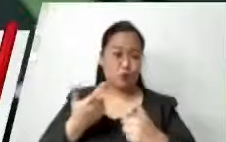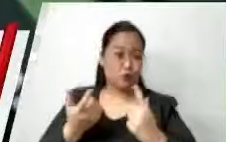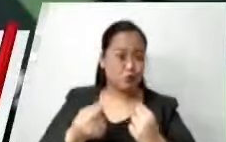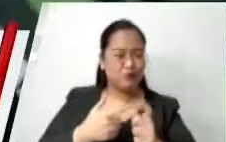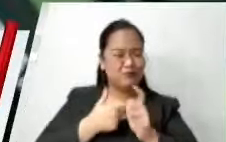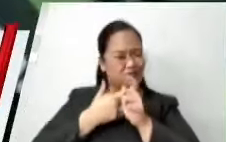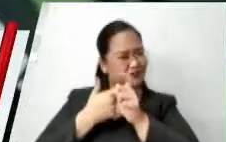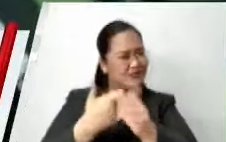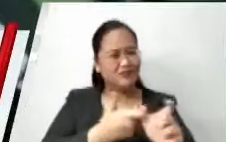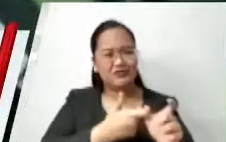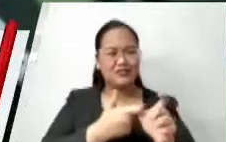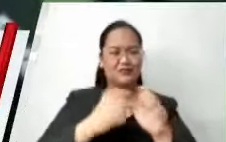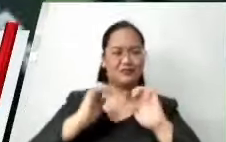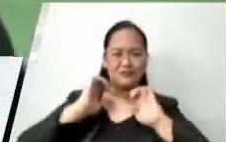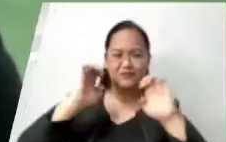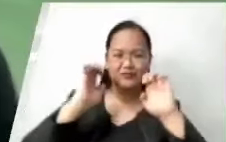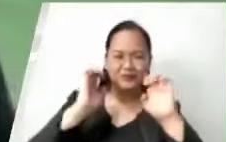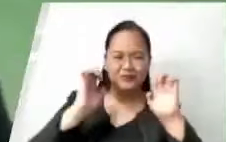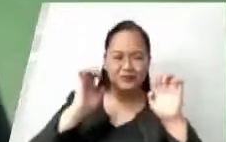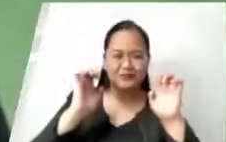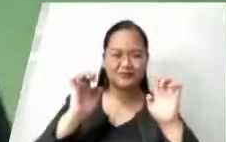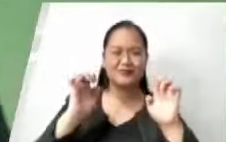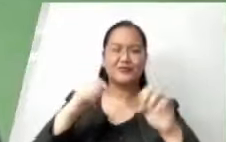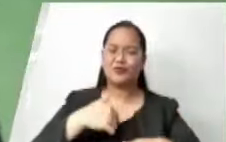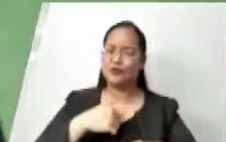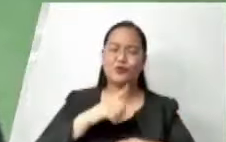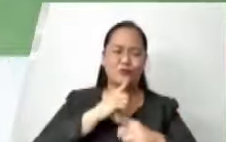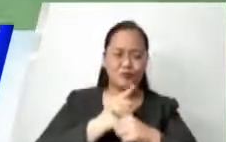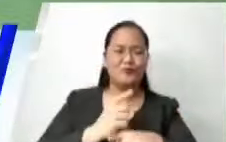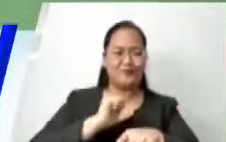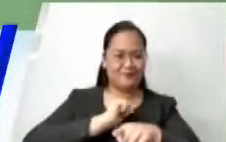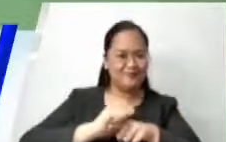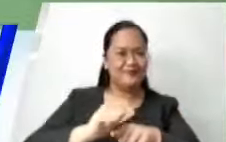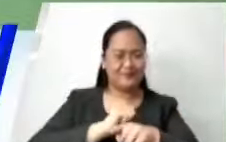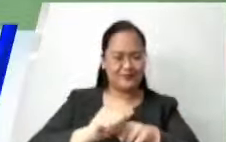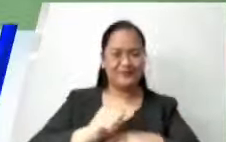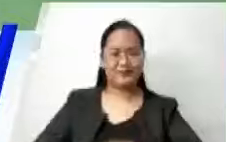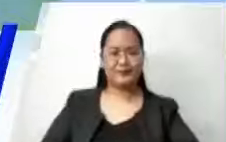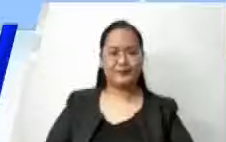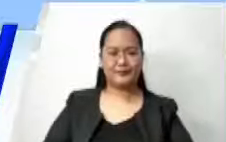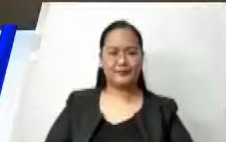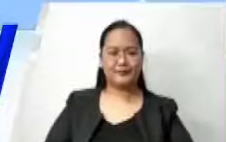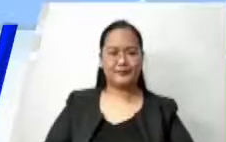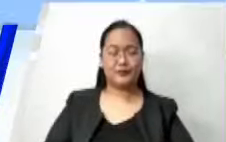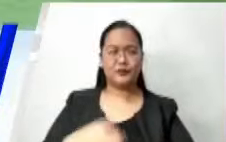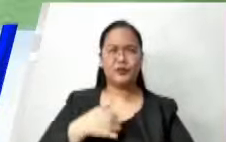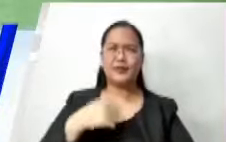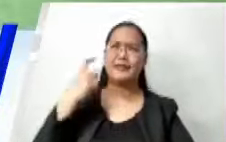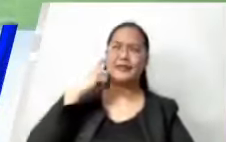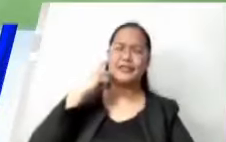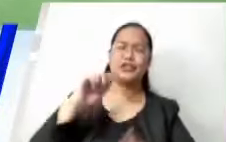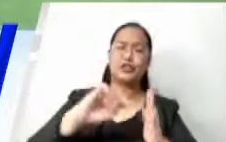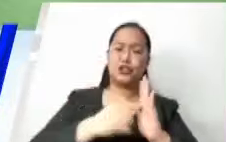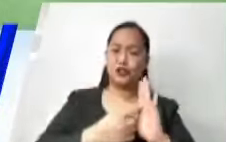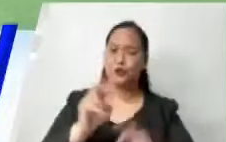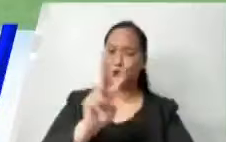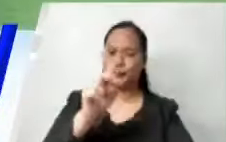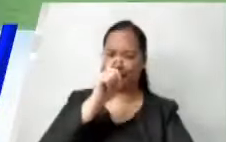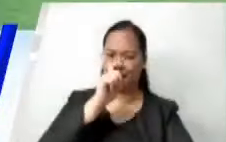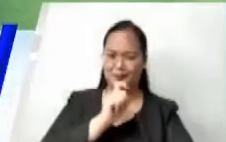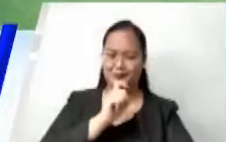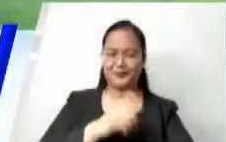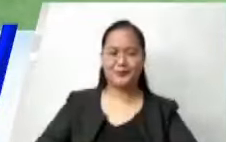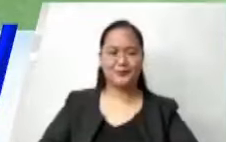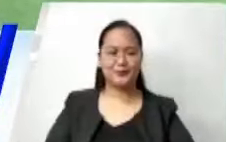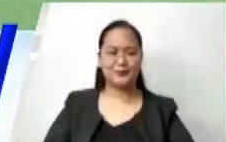and I move a lot. So I think I ran since I was 2. Isa pang pambato natin